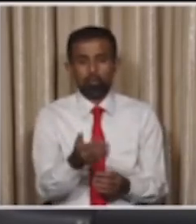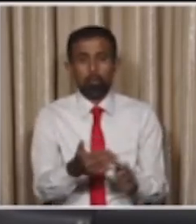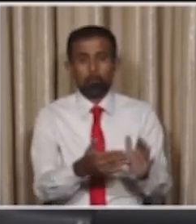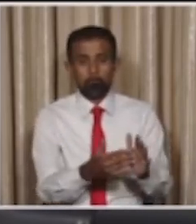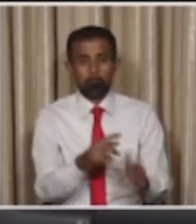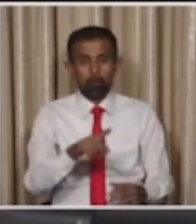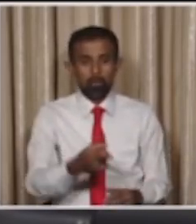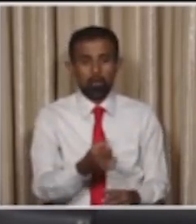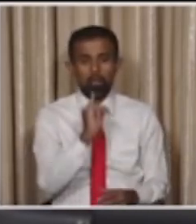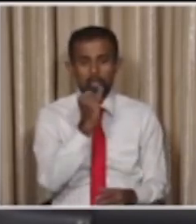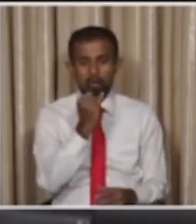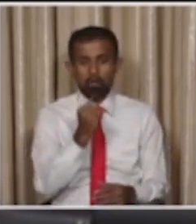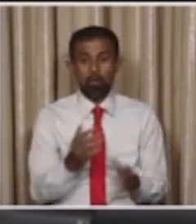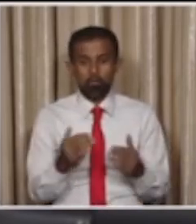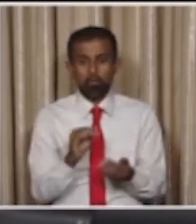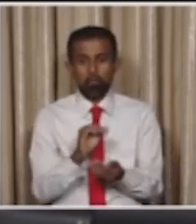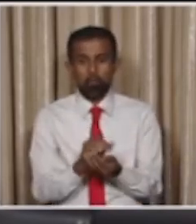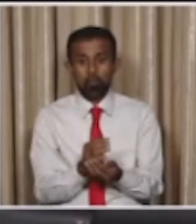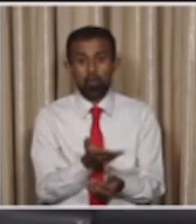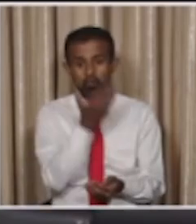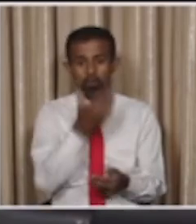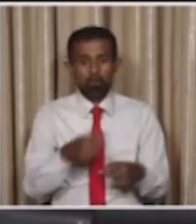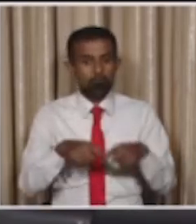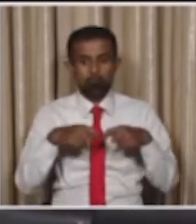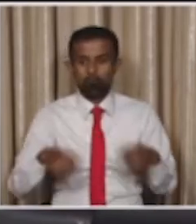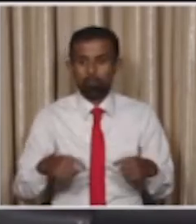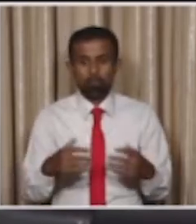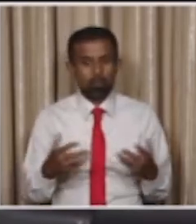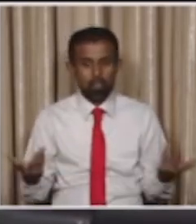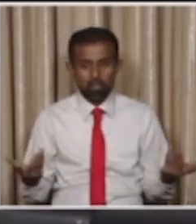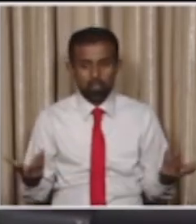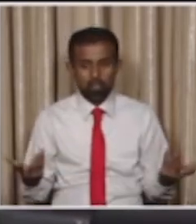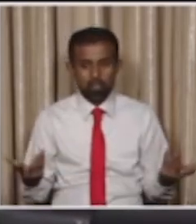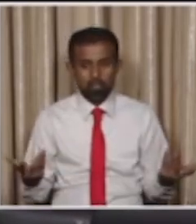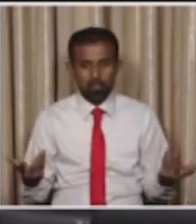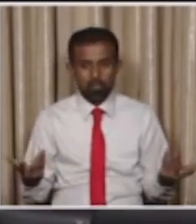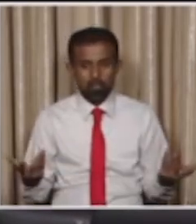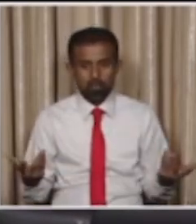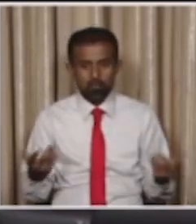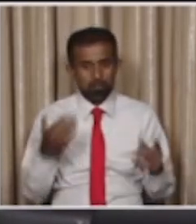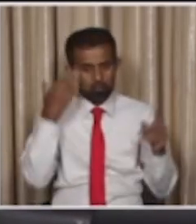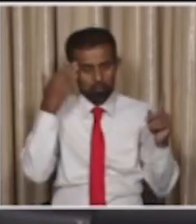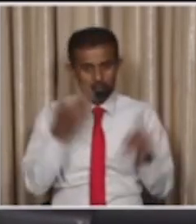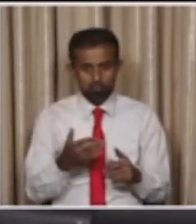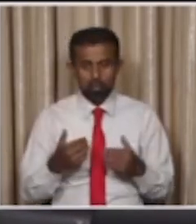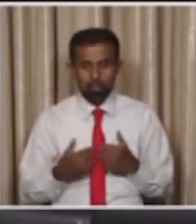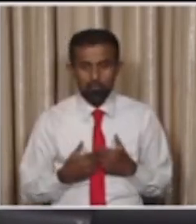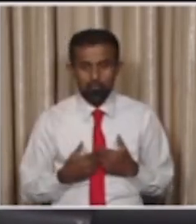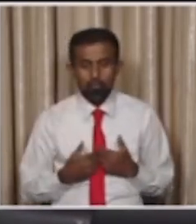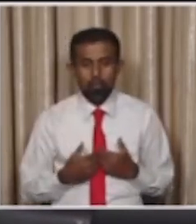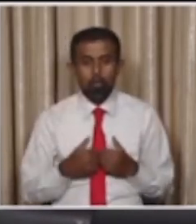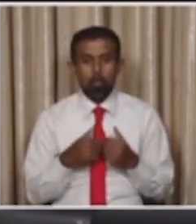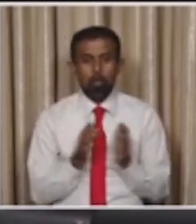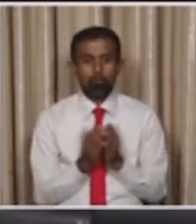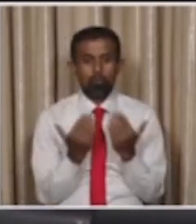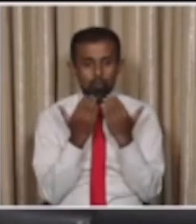මිලියන 160ක් තවත් තියෙනවා වැඩිපුර ඒවා වියදම් නොකර. ඒක නිසා මම කියන්නේ මේ සම්බන්ධයෙන් අපි ගන්න ඕනේ සියලු